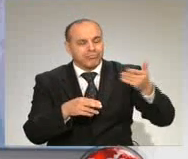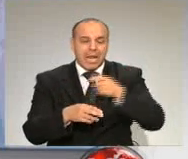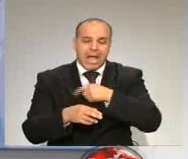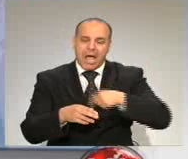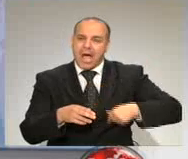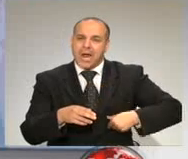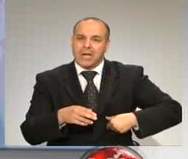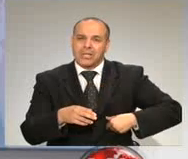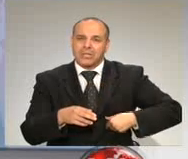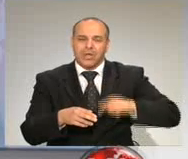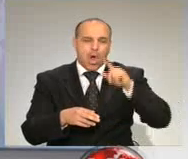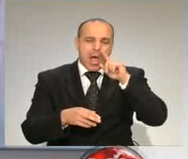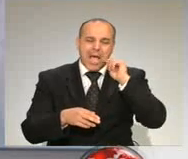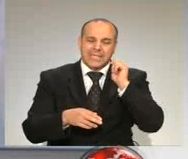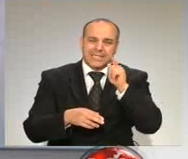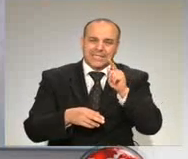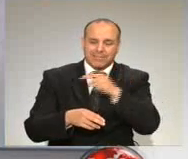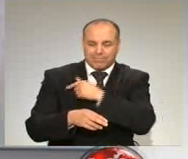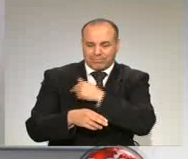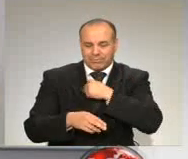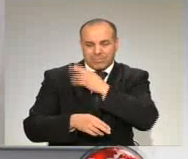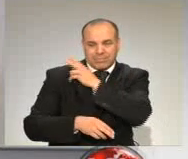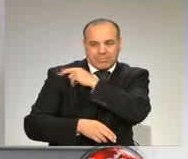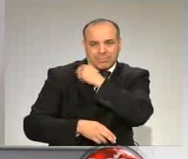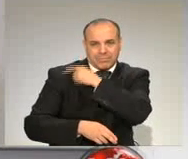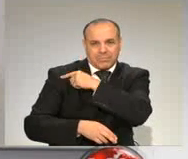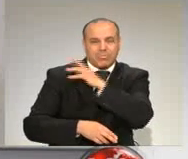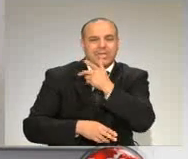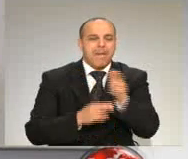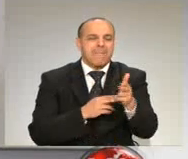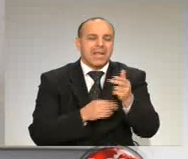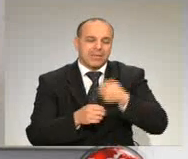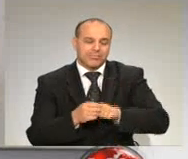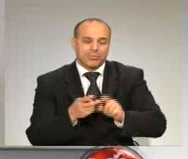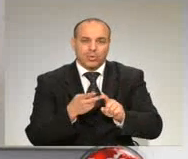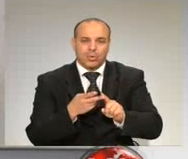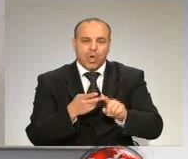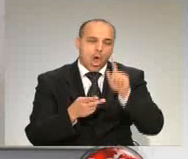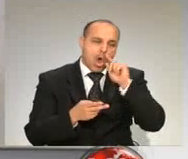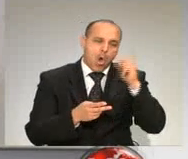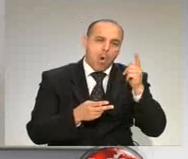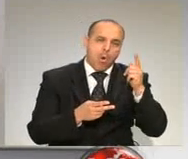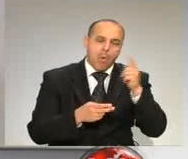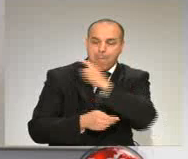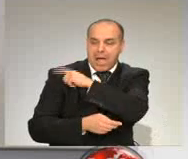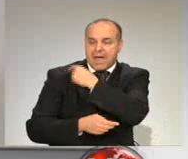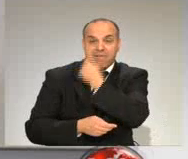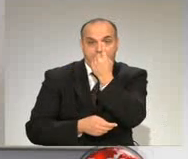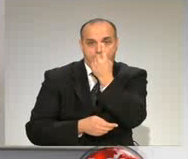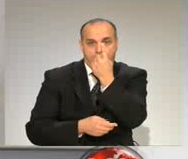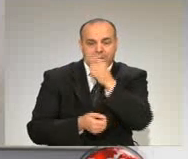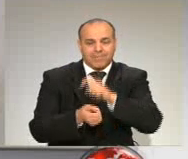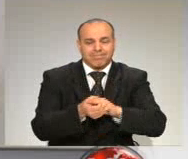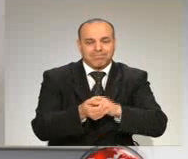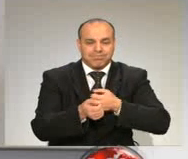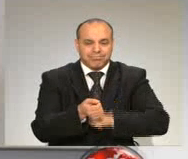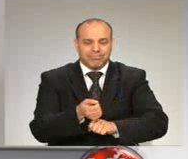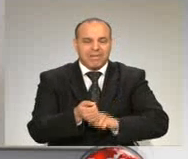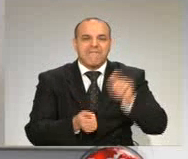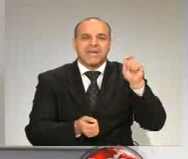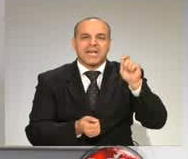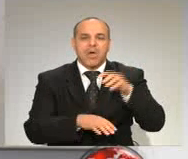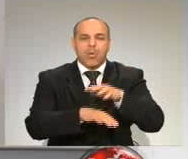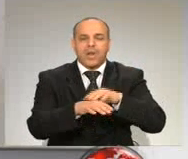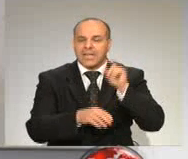الوطني هم عبد الوهاب نصيري وكيل أصيل ولاية المهدية، مهدي عبيدي عريف أول أصيل معتمدية فريانة من